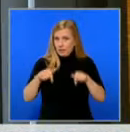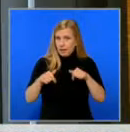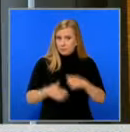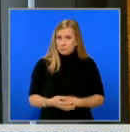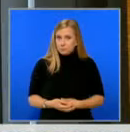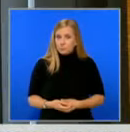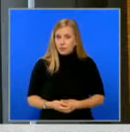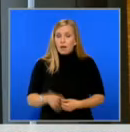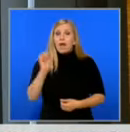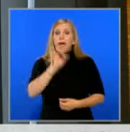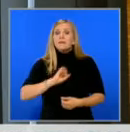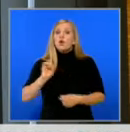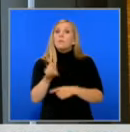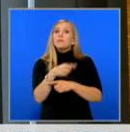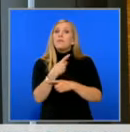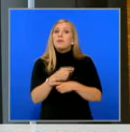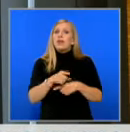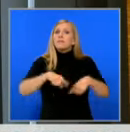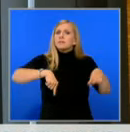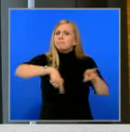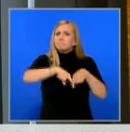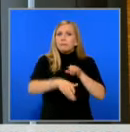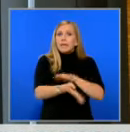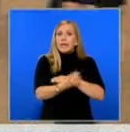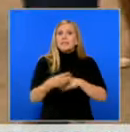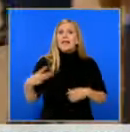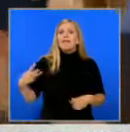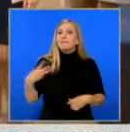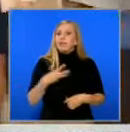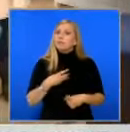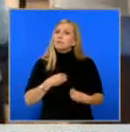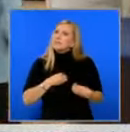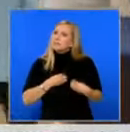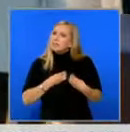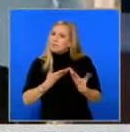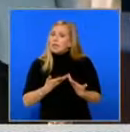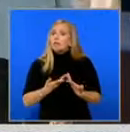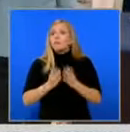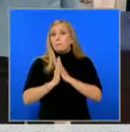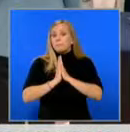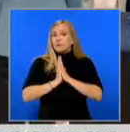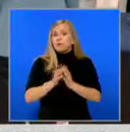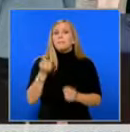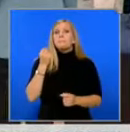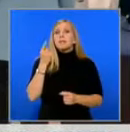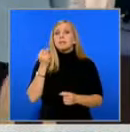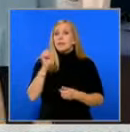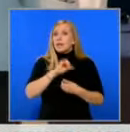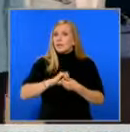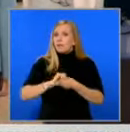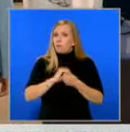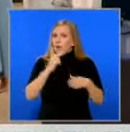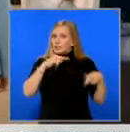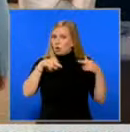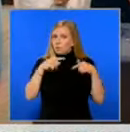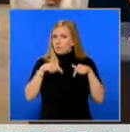репортажа европа да управлява миграцията ефективно и със състрадание затова призова председателят на европейс комисия